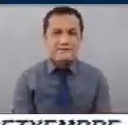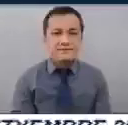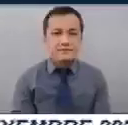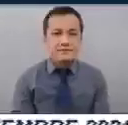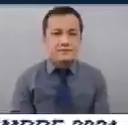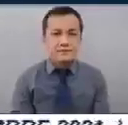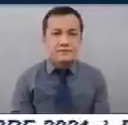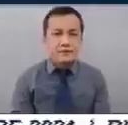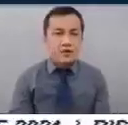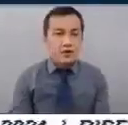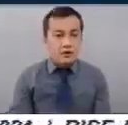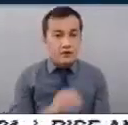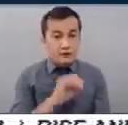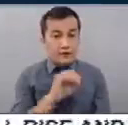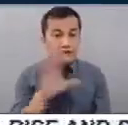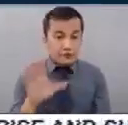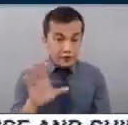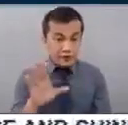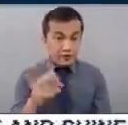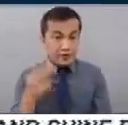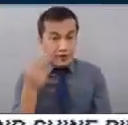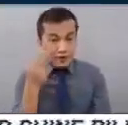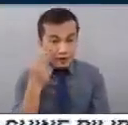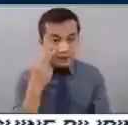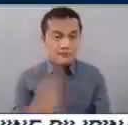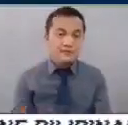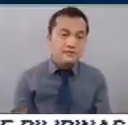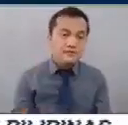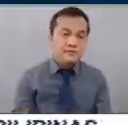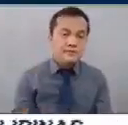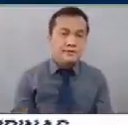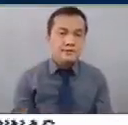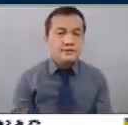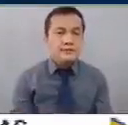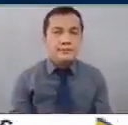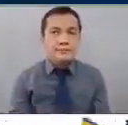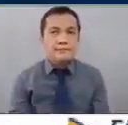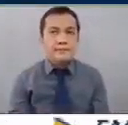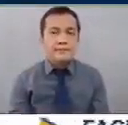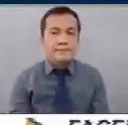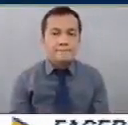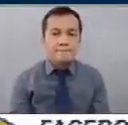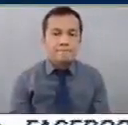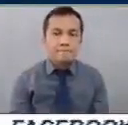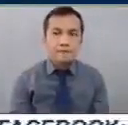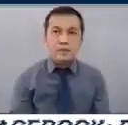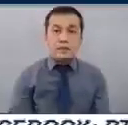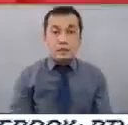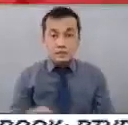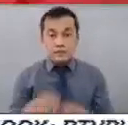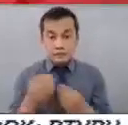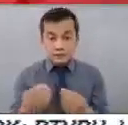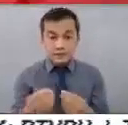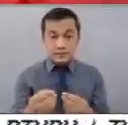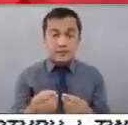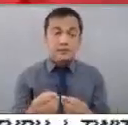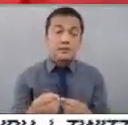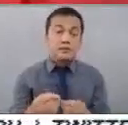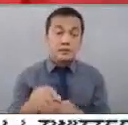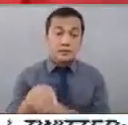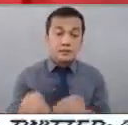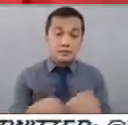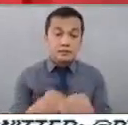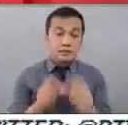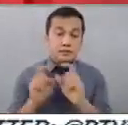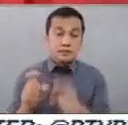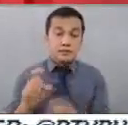incentives. So tanaw na to kung mudaghan ba ang mga tao na mag-sign up at magpabakuna dito sa duha ka vaccine center. Magpapatuloy